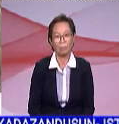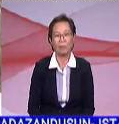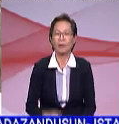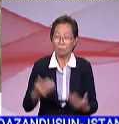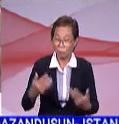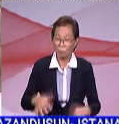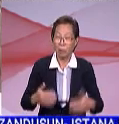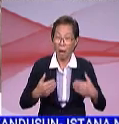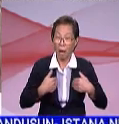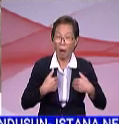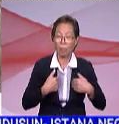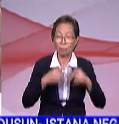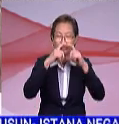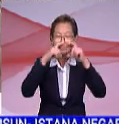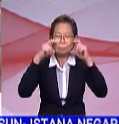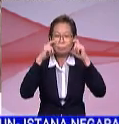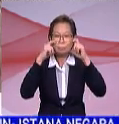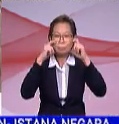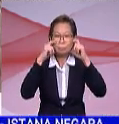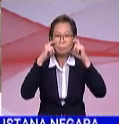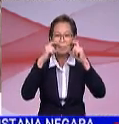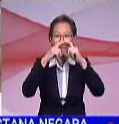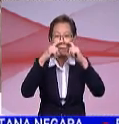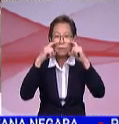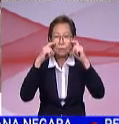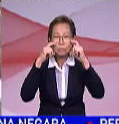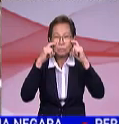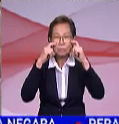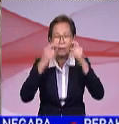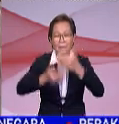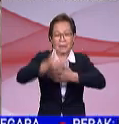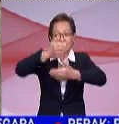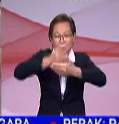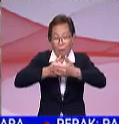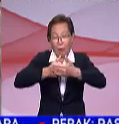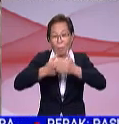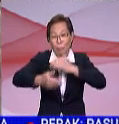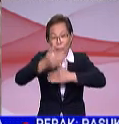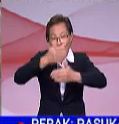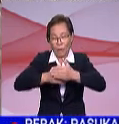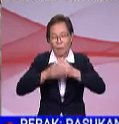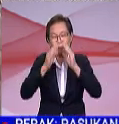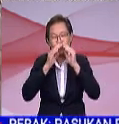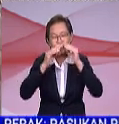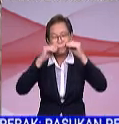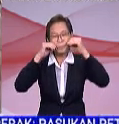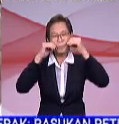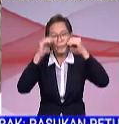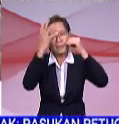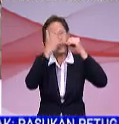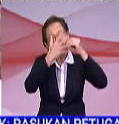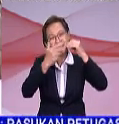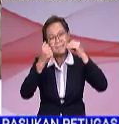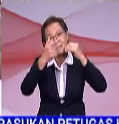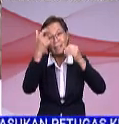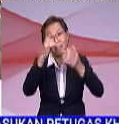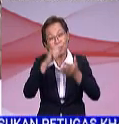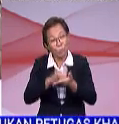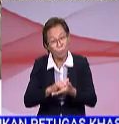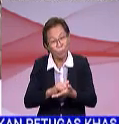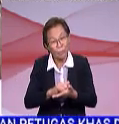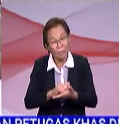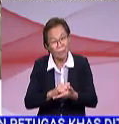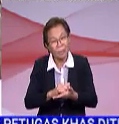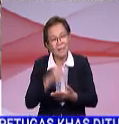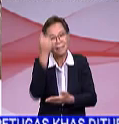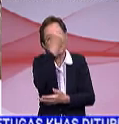mereka mengenakan pelitup hidung dan mulut, tetapi di sebalik pelitup itu terukir sebuah senyuman yang indah. Kerana itu